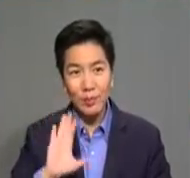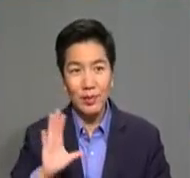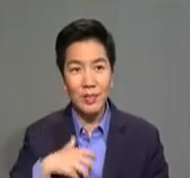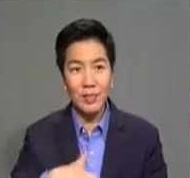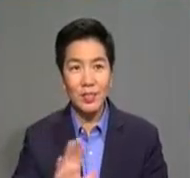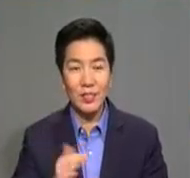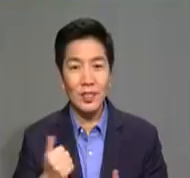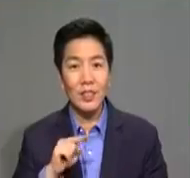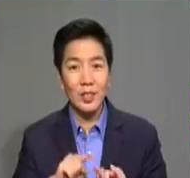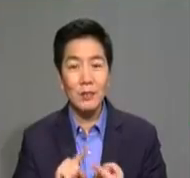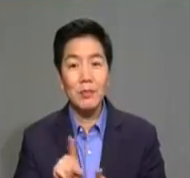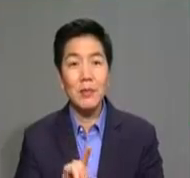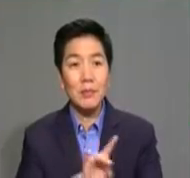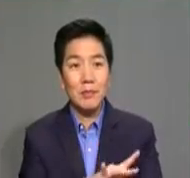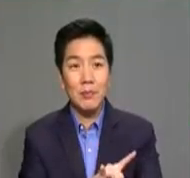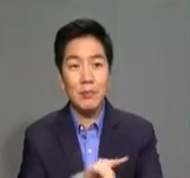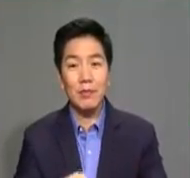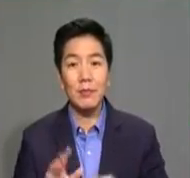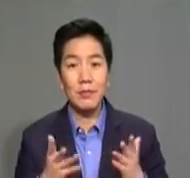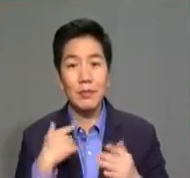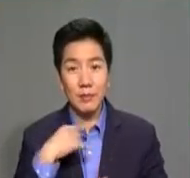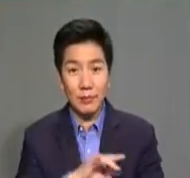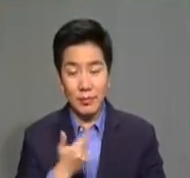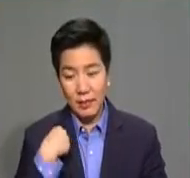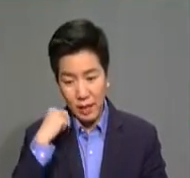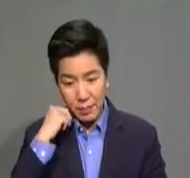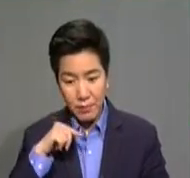งาน ไม่มีอะไรนะคะอย่างเมืองเพชรนี่ก็ไม่มีอะไรอย่างที่บอกแล้วนะครับน้ำยังไม่เข้าแต่ว่า